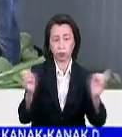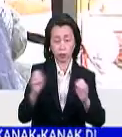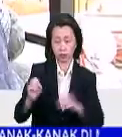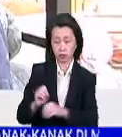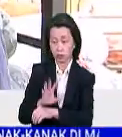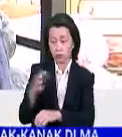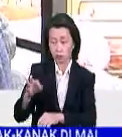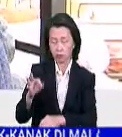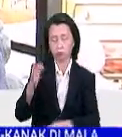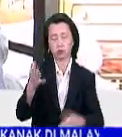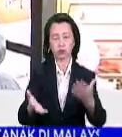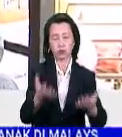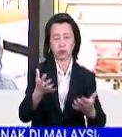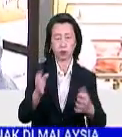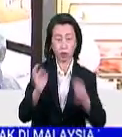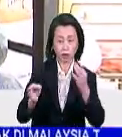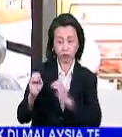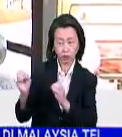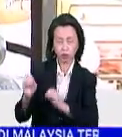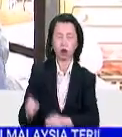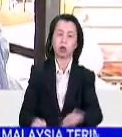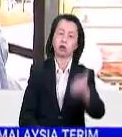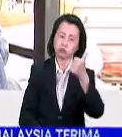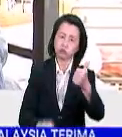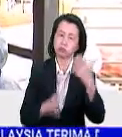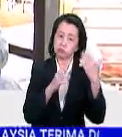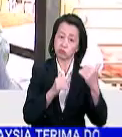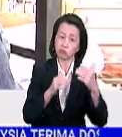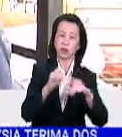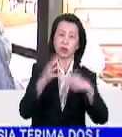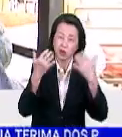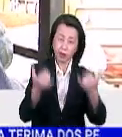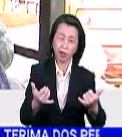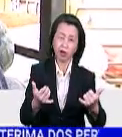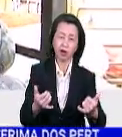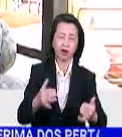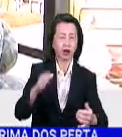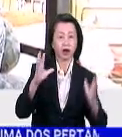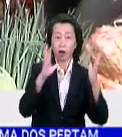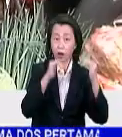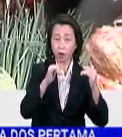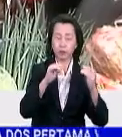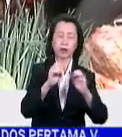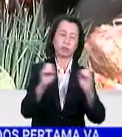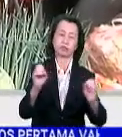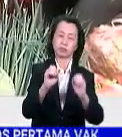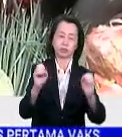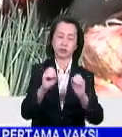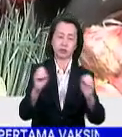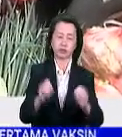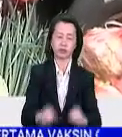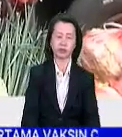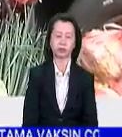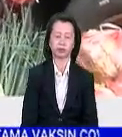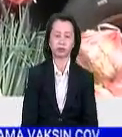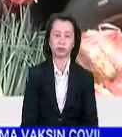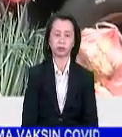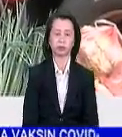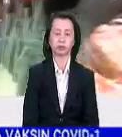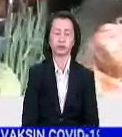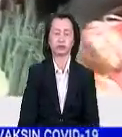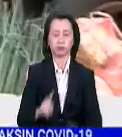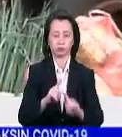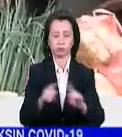tiada pandemic Sule ini mungkin ada harapan lah tapi kalau musim sekarang isya belum ada harapan lagi nih oh tidak juga takutlah